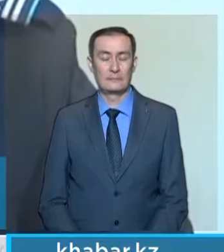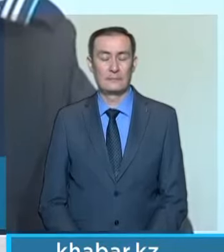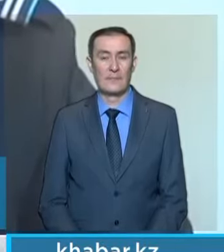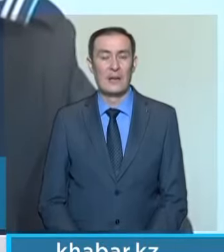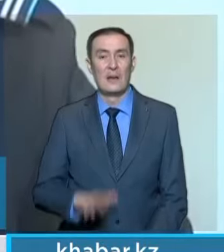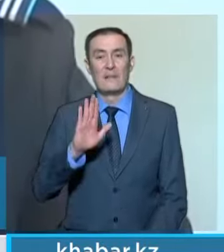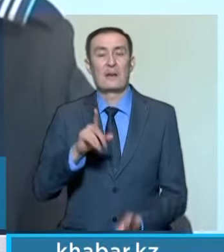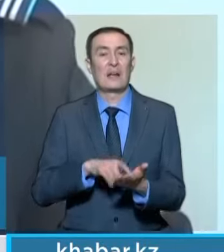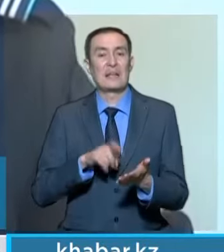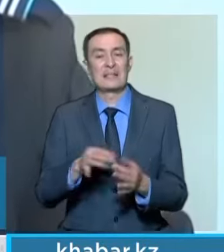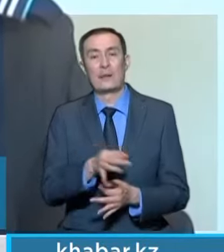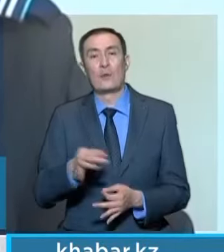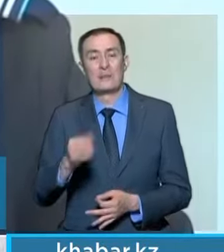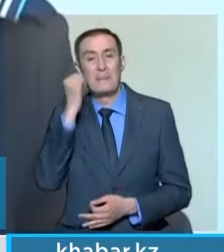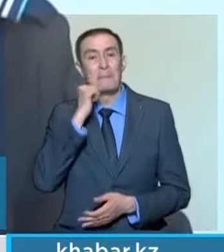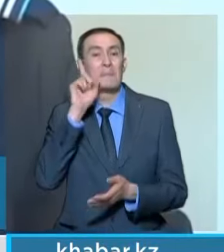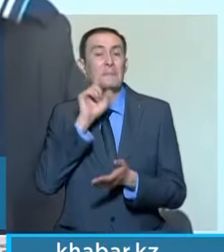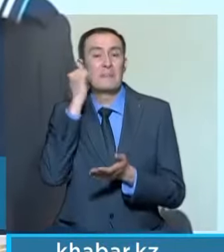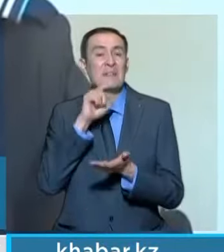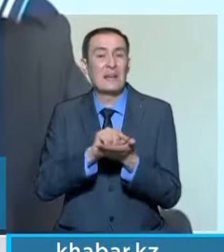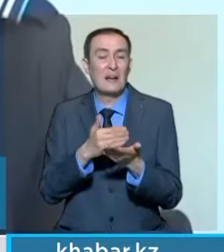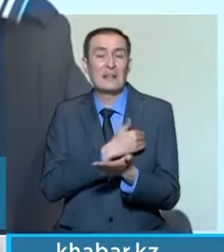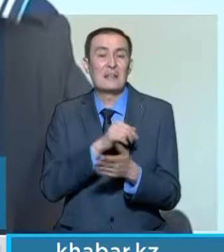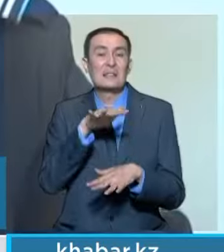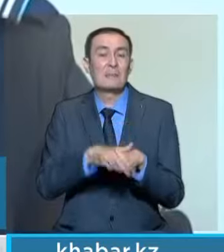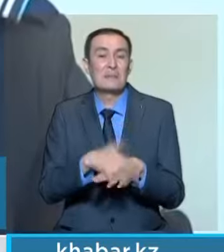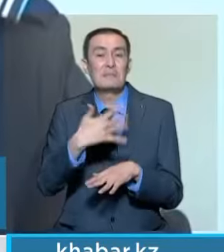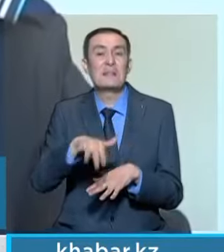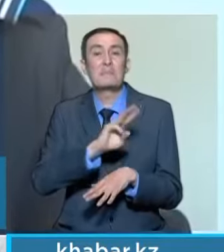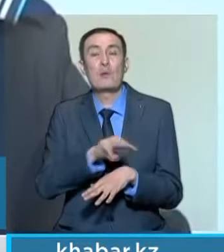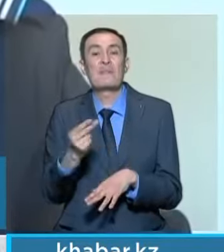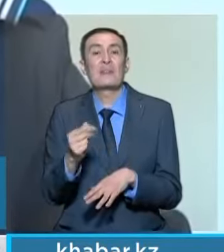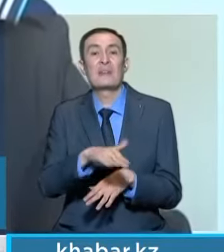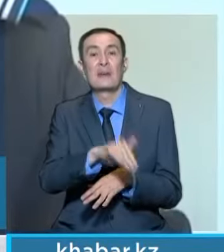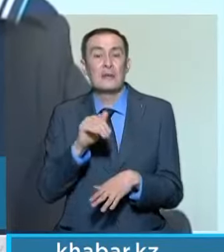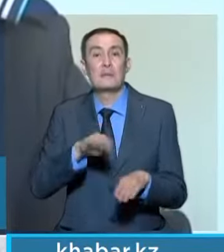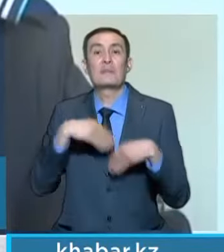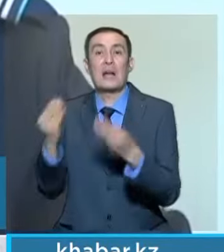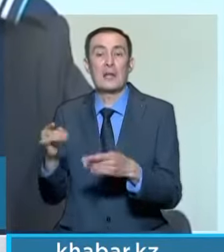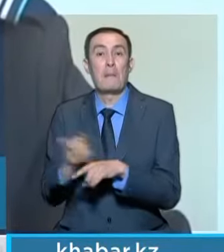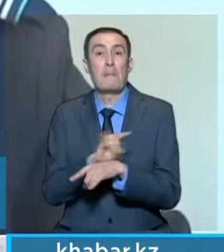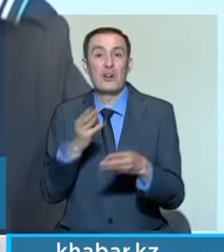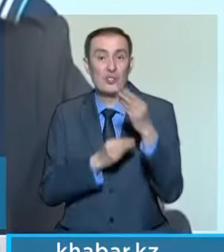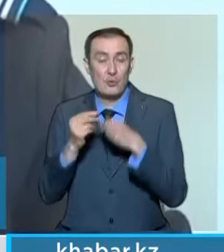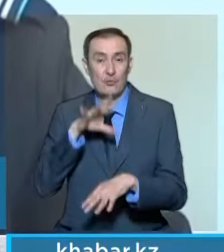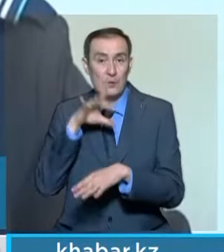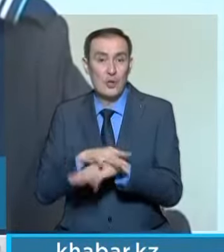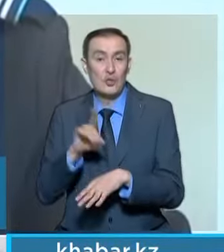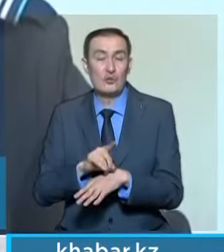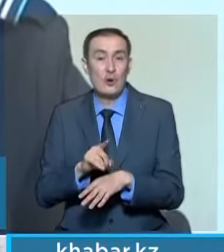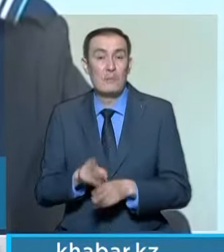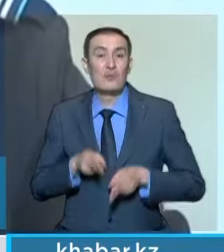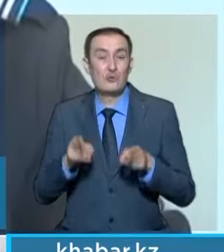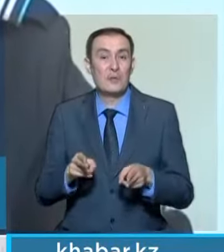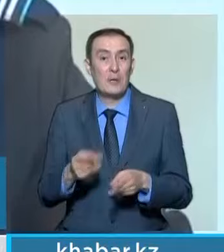В Карагандинской области пенсионерка пыталась снять со своего депозита 50 миллионов тенге и передать их мошенникам. Установлено, что